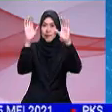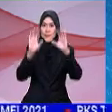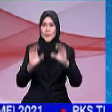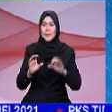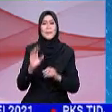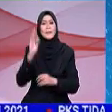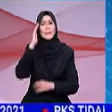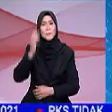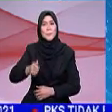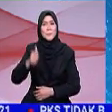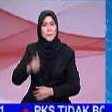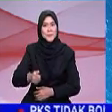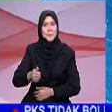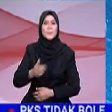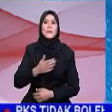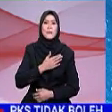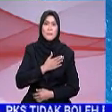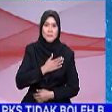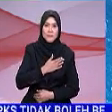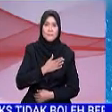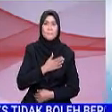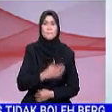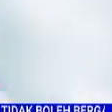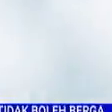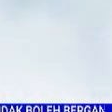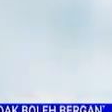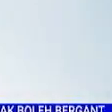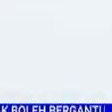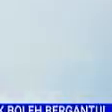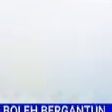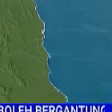Hafiz. Assalamualaikum dan salam sejahtera.